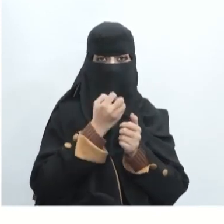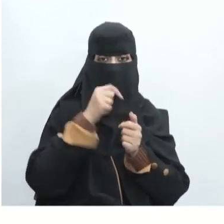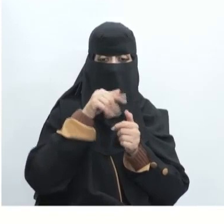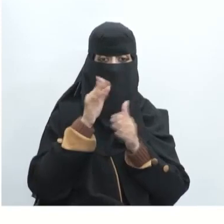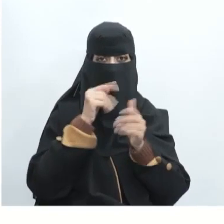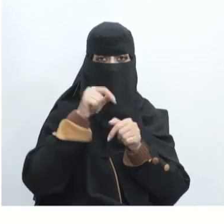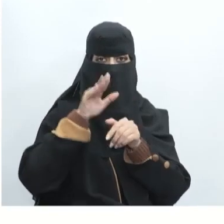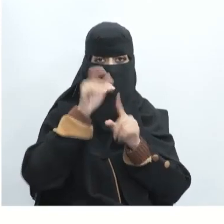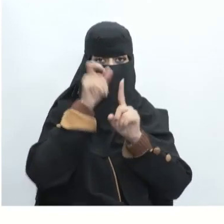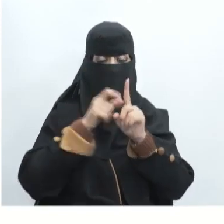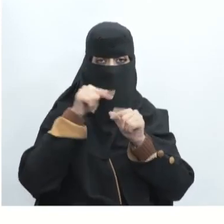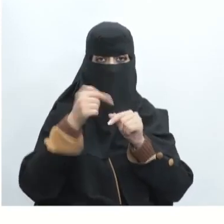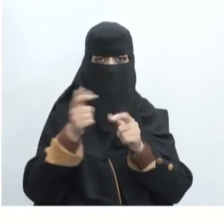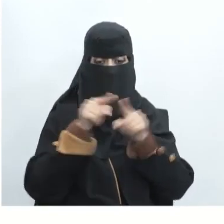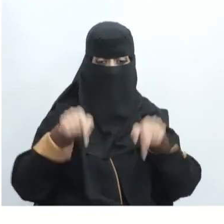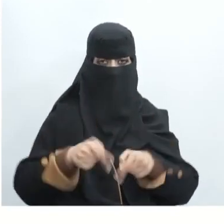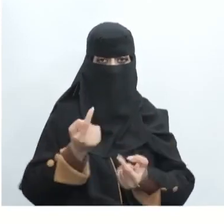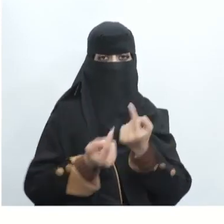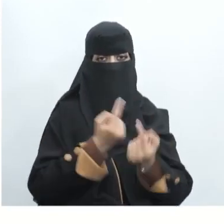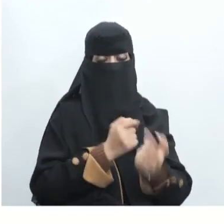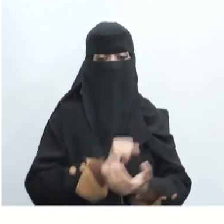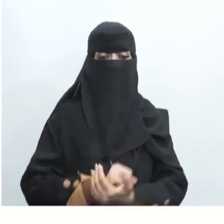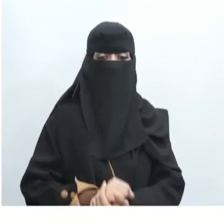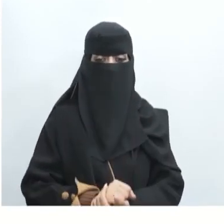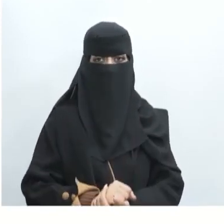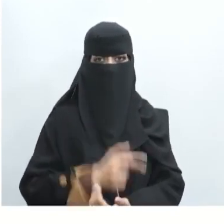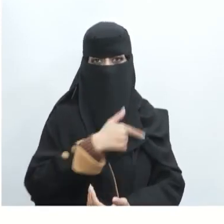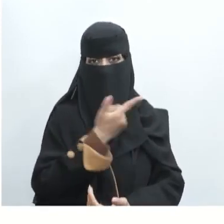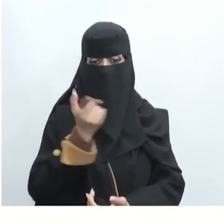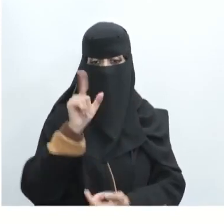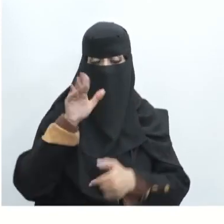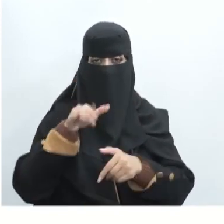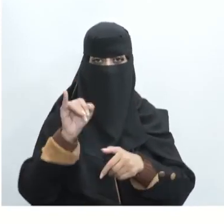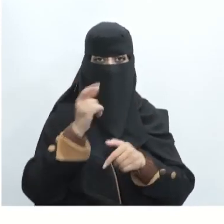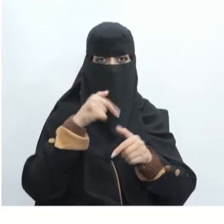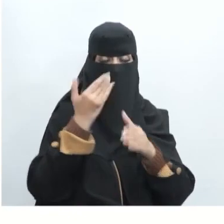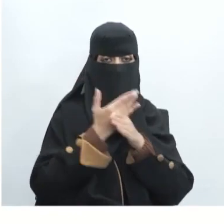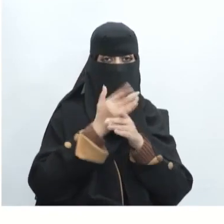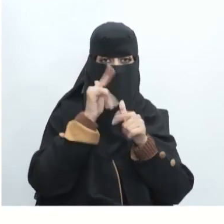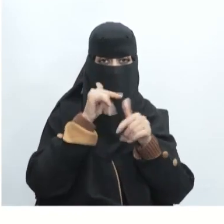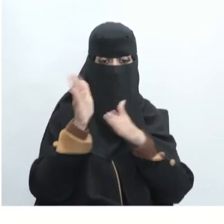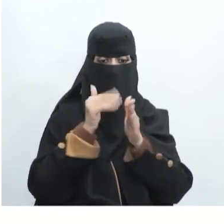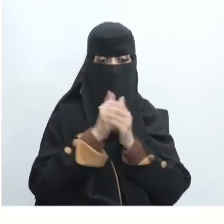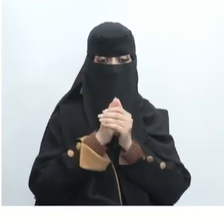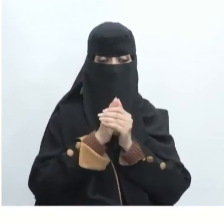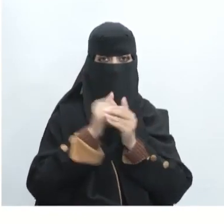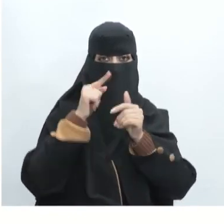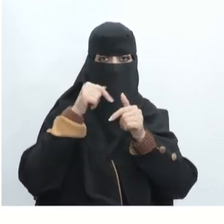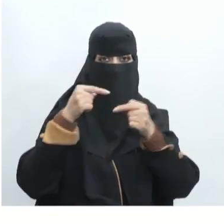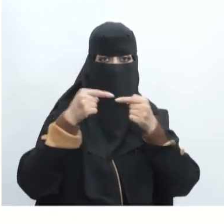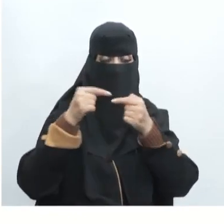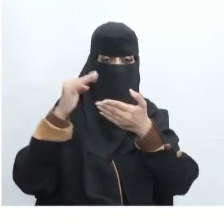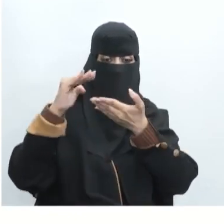او ضعف نصيب الفرد من امتلاك الاراضي الزراعيه كلها من مسببات او من